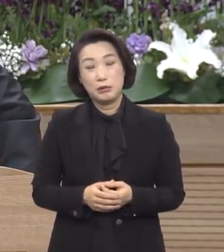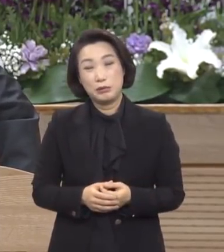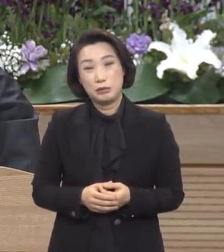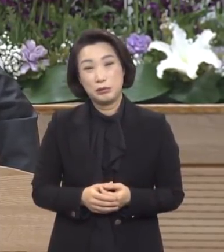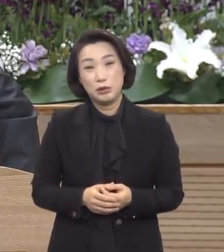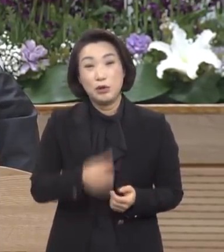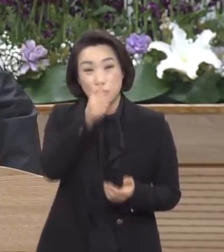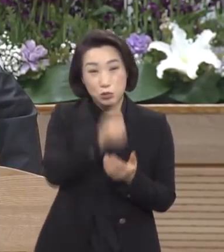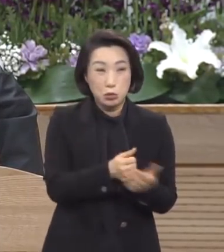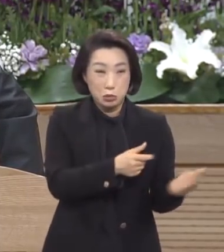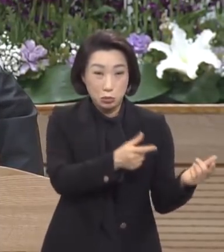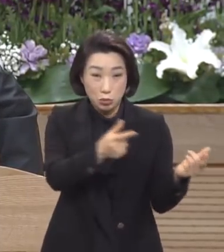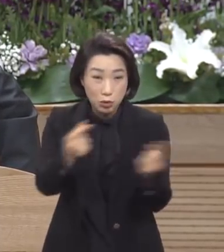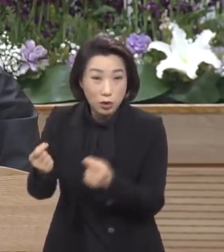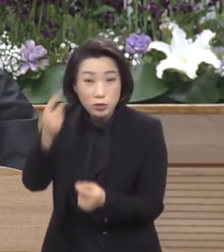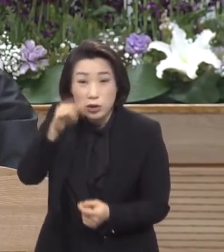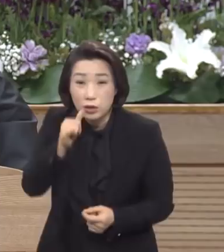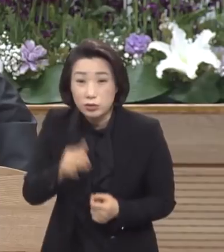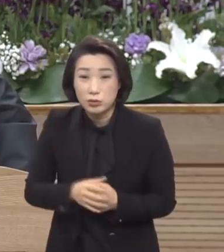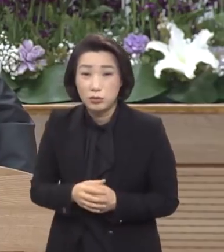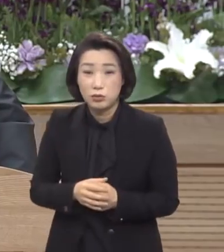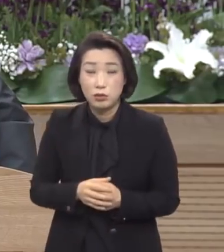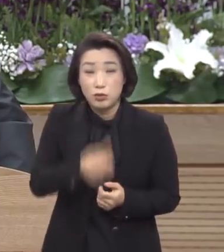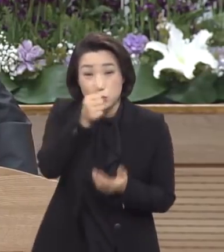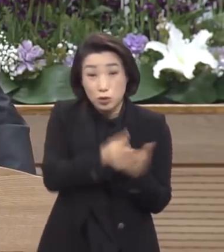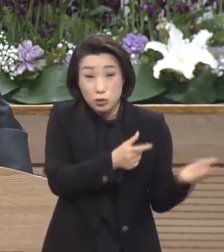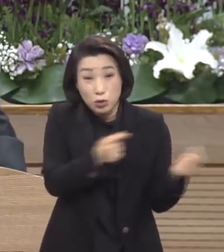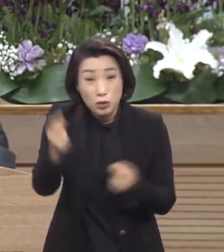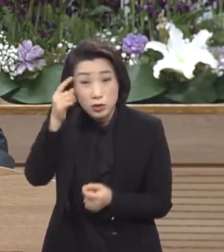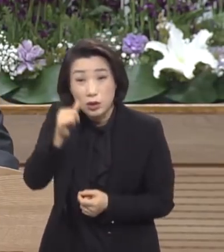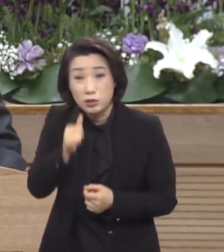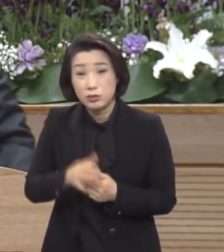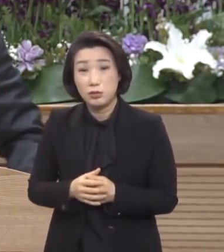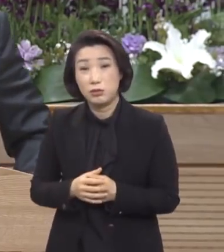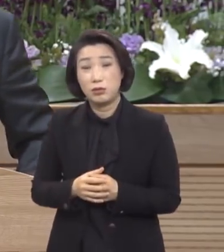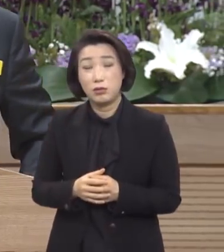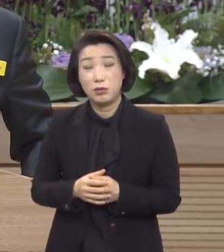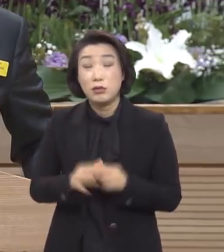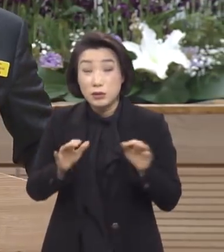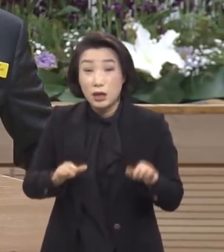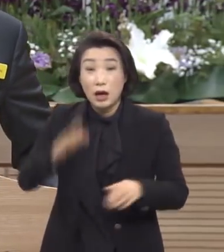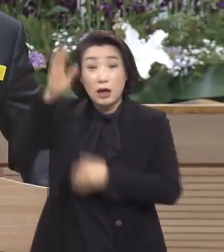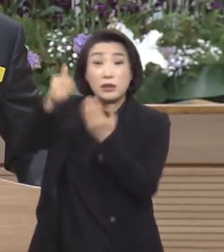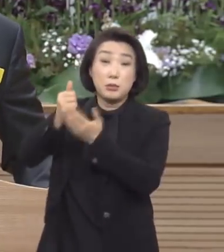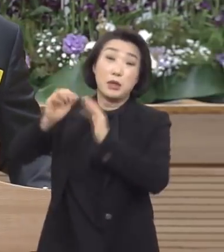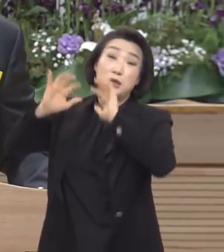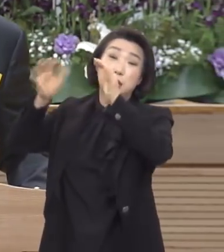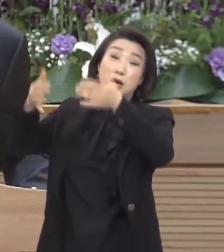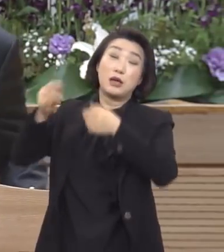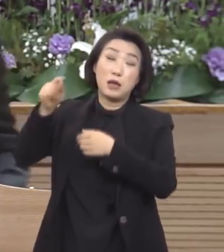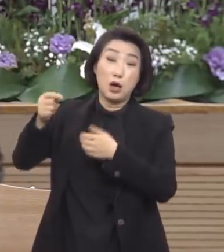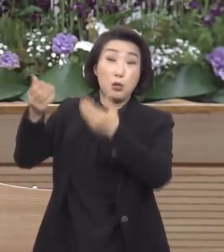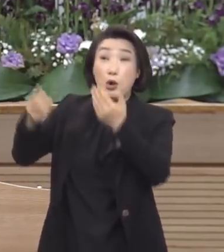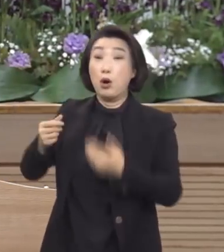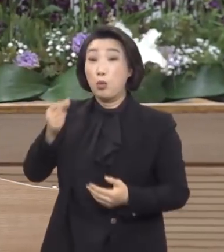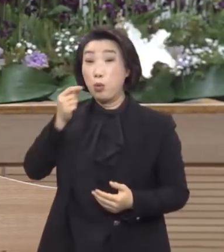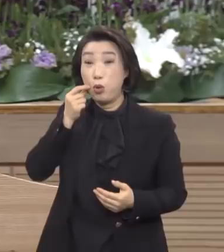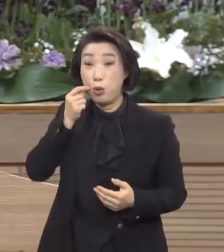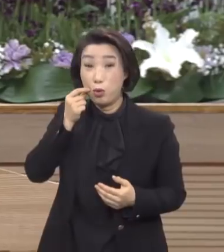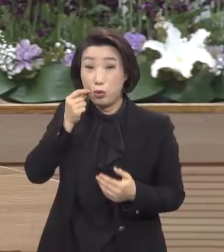똑같은 죄로 여겼어. 똑같은 죄로. 바로 하나님의 나라를 얻지